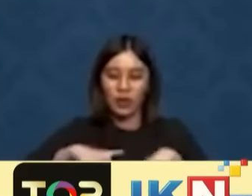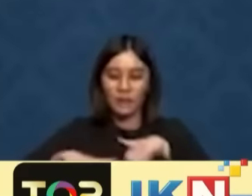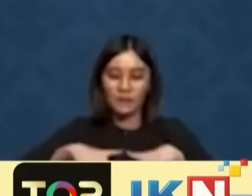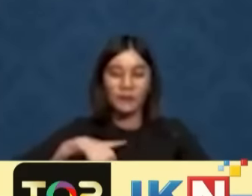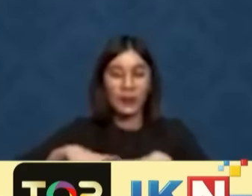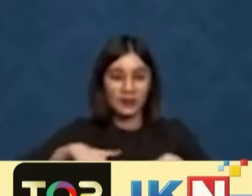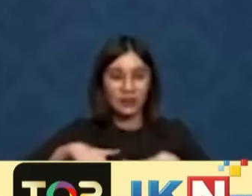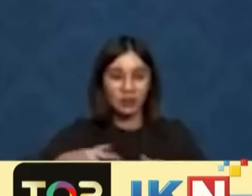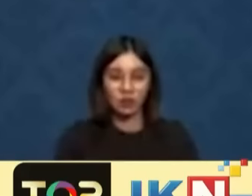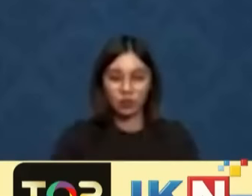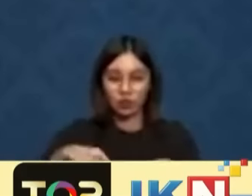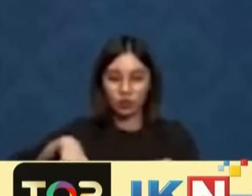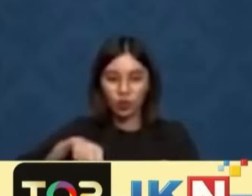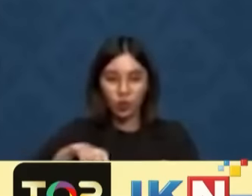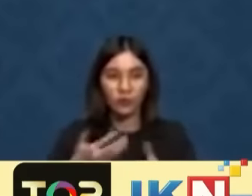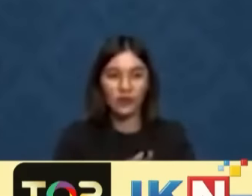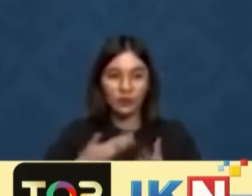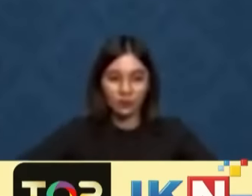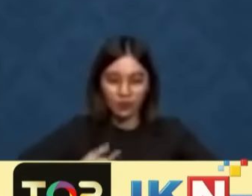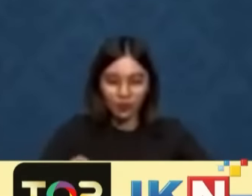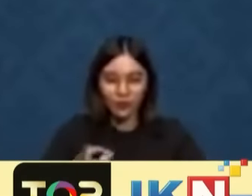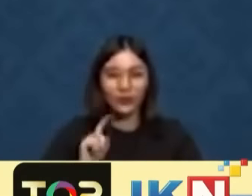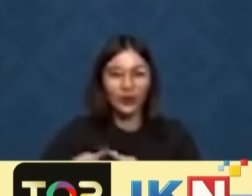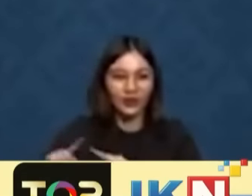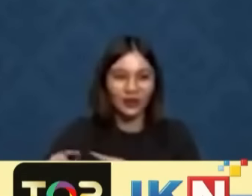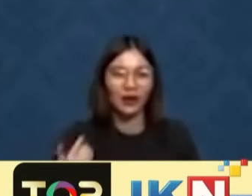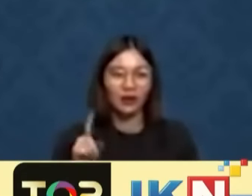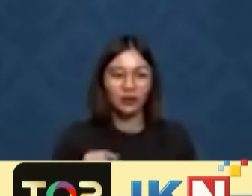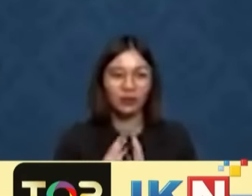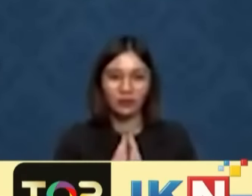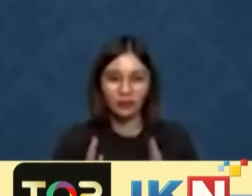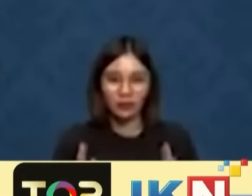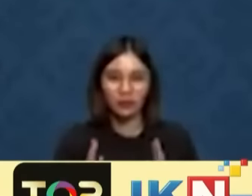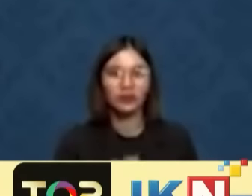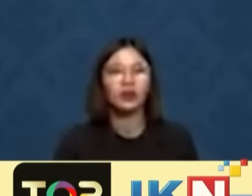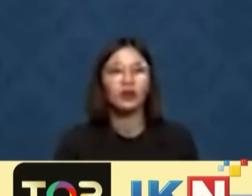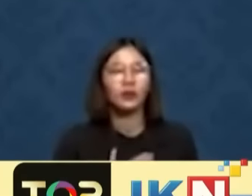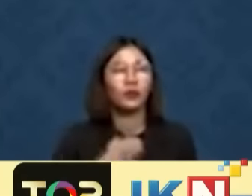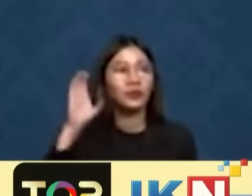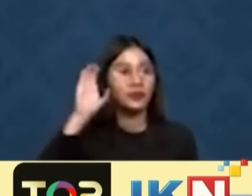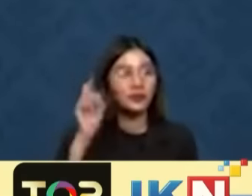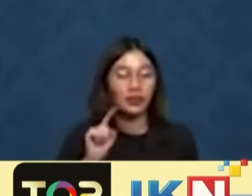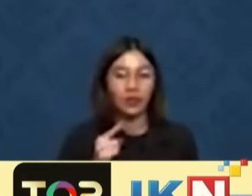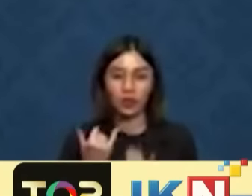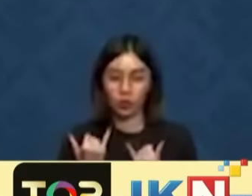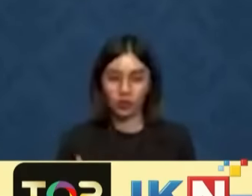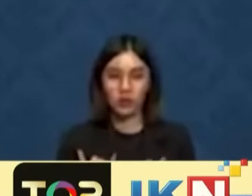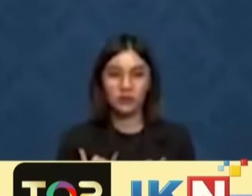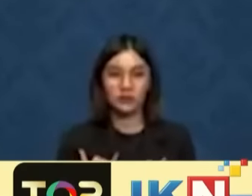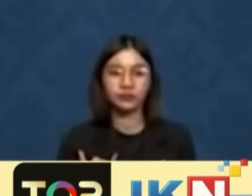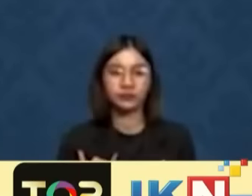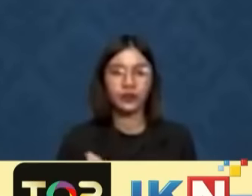ชนกลุ่มเปราะบางกลุ่มผู้มีรายได้น้อยต่างๆเนี่ยก็ต้องขอขอบคุณนะครับและผมเชื่อว่าวันนี้เนี่ย